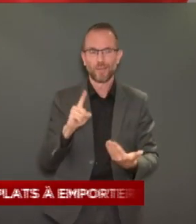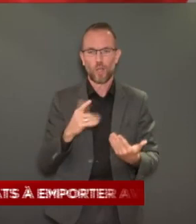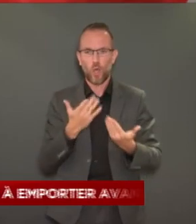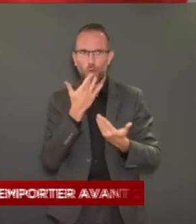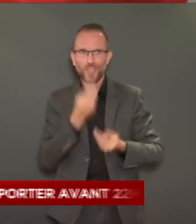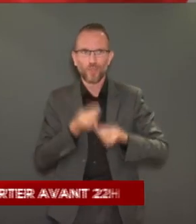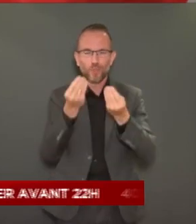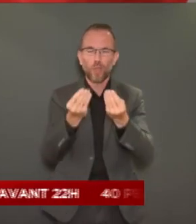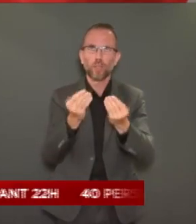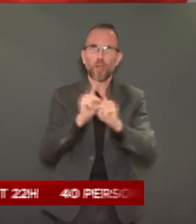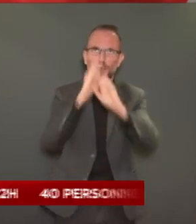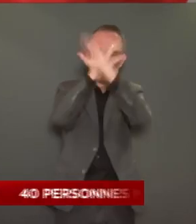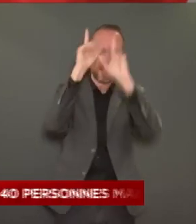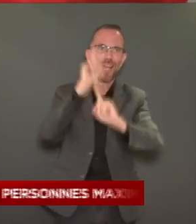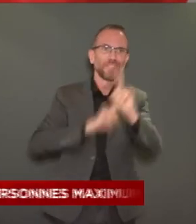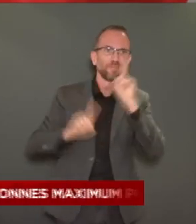baisser en